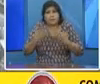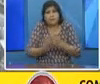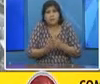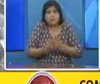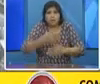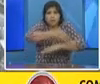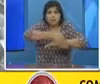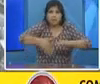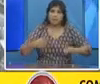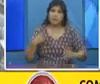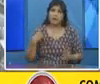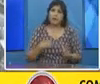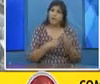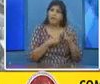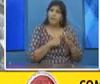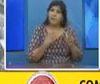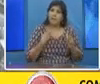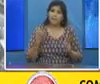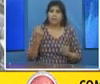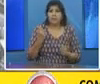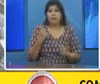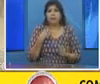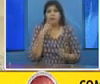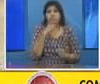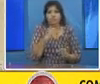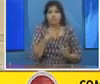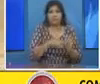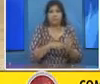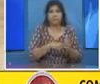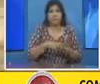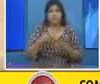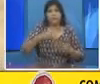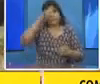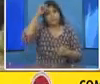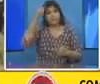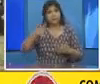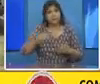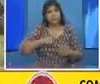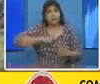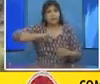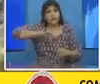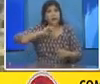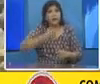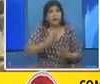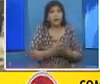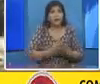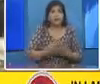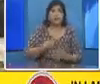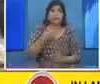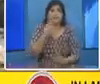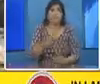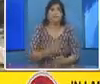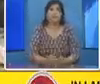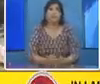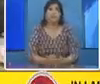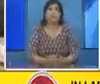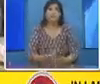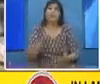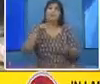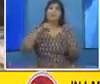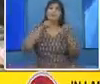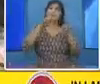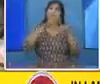करने के लिए भारत की ताकत और भारत के कमिटमेंट को भी देखा है। लद्दाख